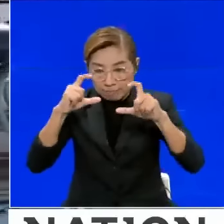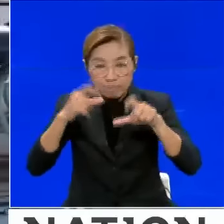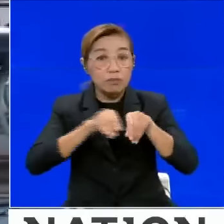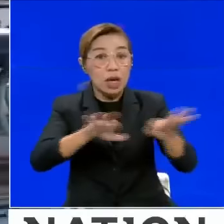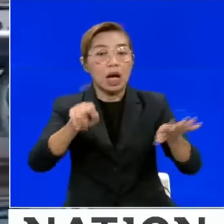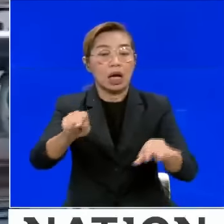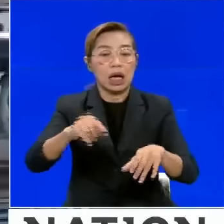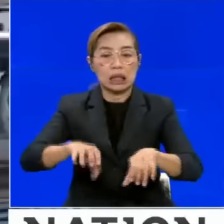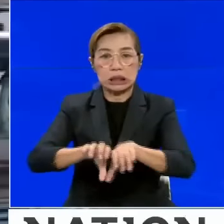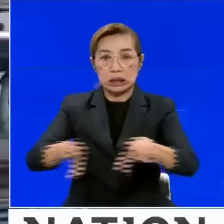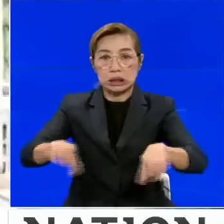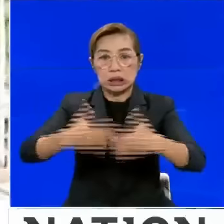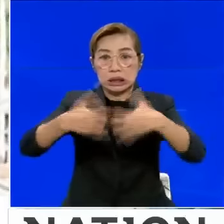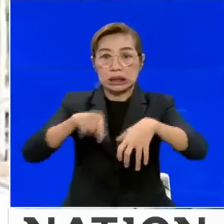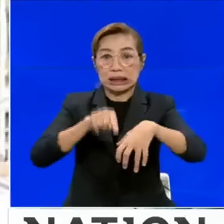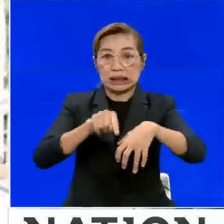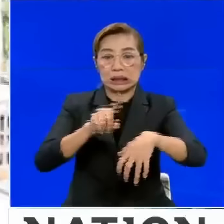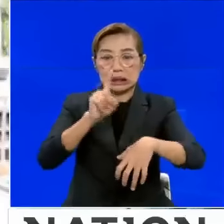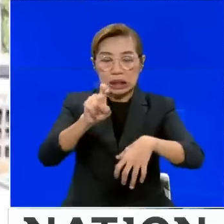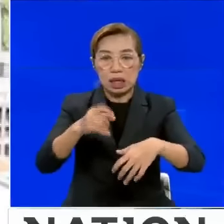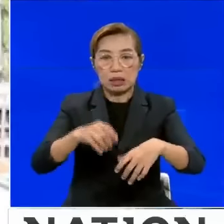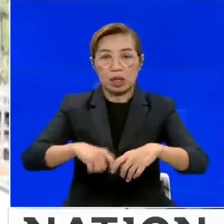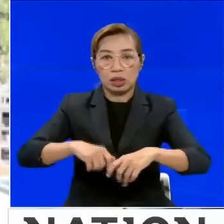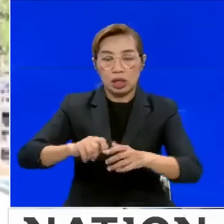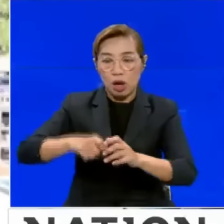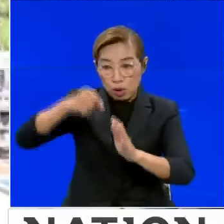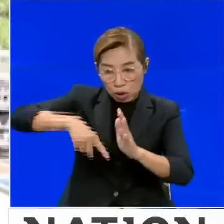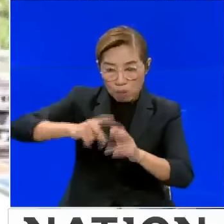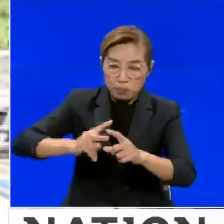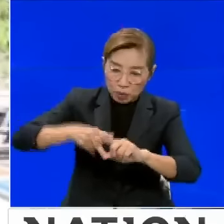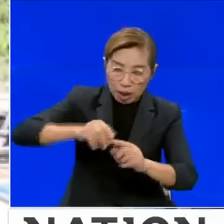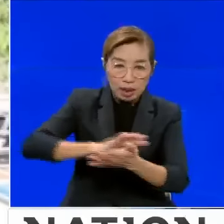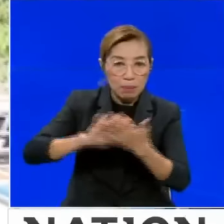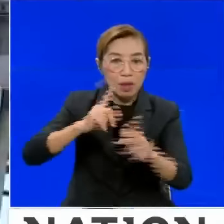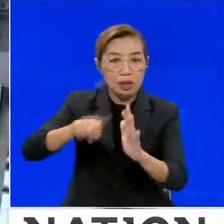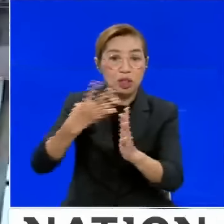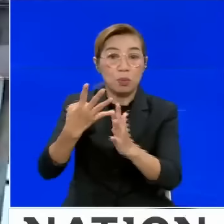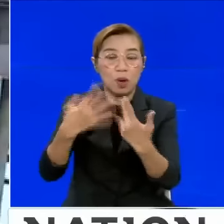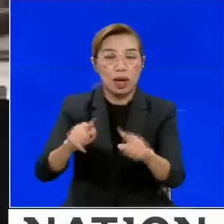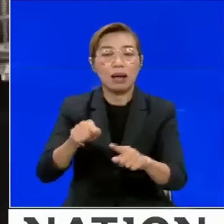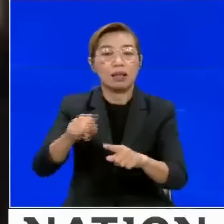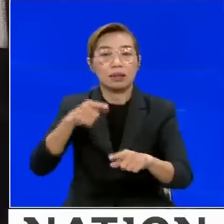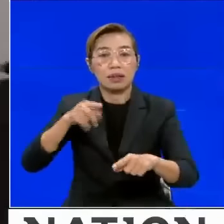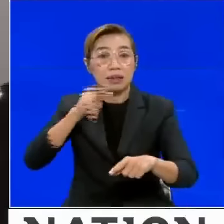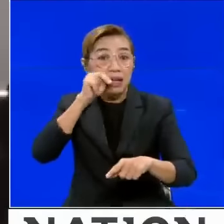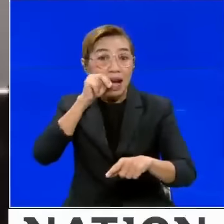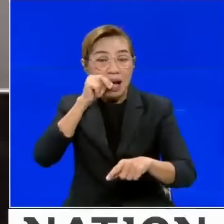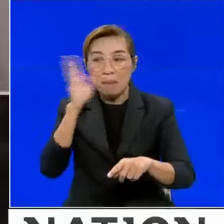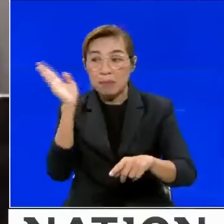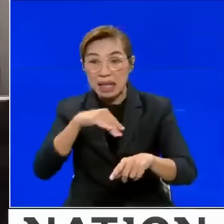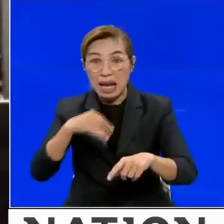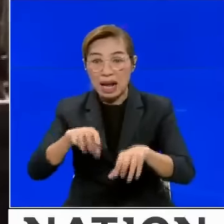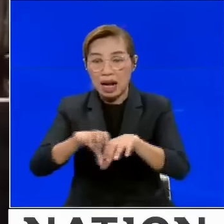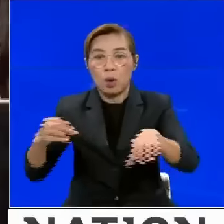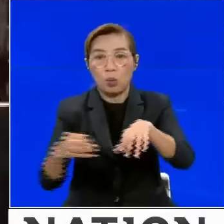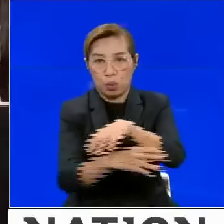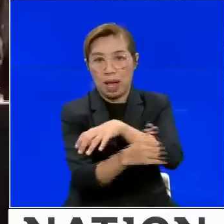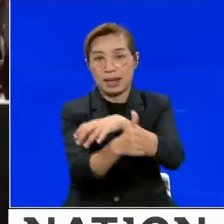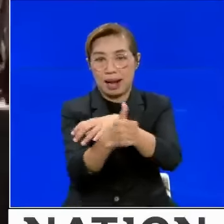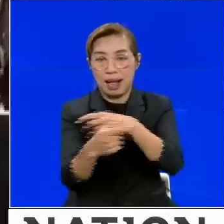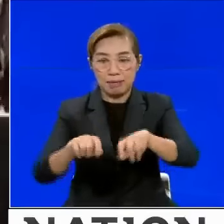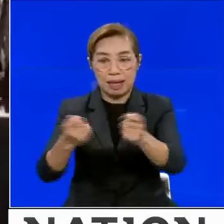แซมเครื่องสูบน้ำ4ชั่วโมงตอนนี้บำบัดน้ำได้ตามปกติแล้วแล้วก็ไม่ต้องไปลือไปแล้วละเพราะเขาบอกว่าเรือเนี่ยเจอละมันไป